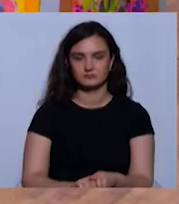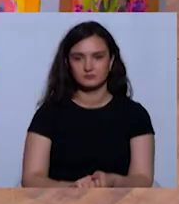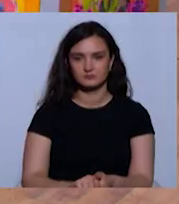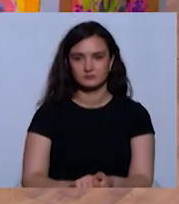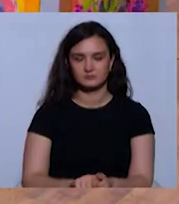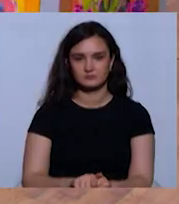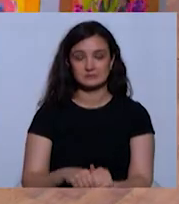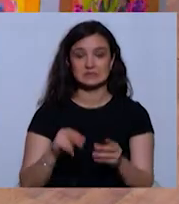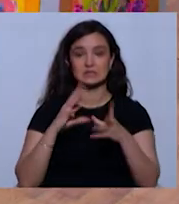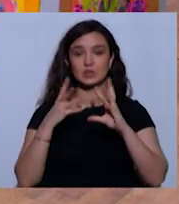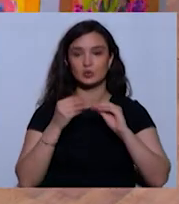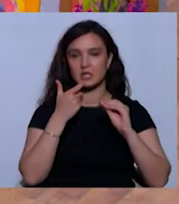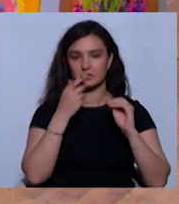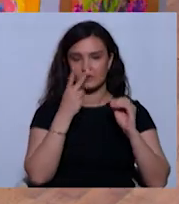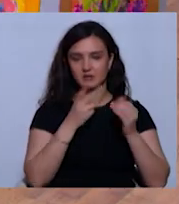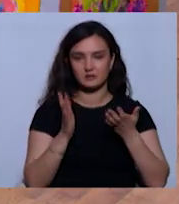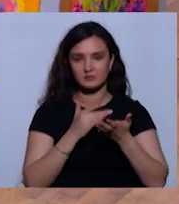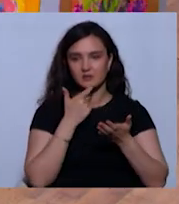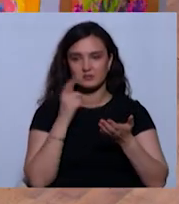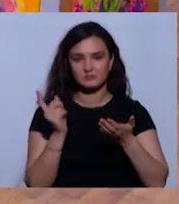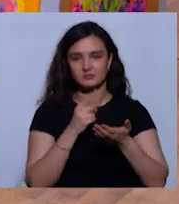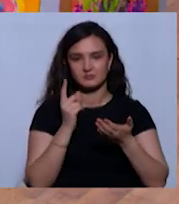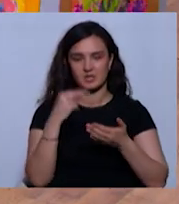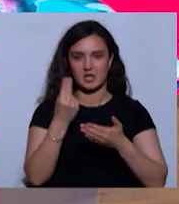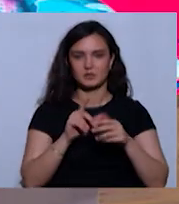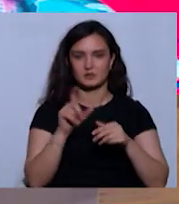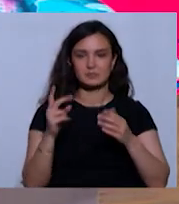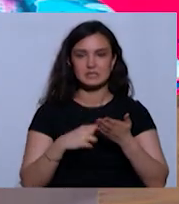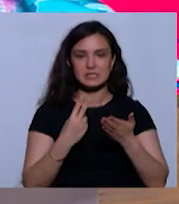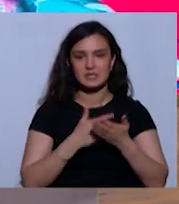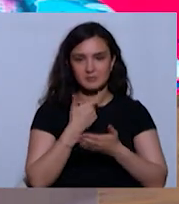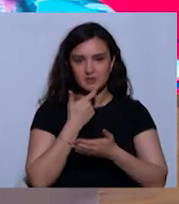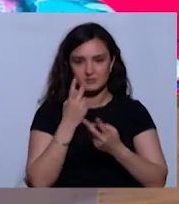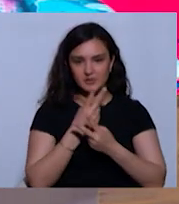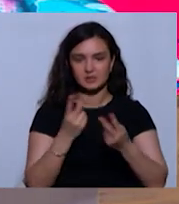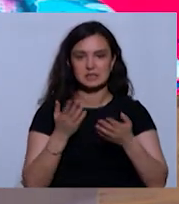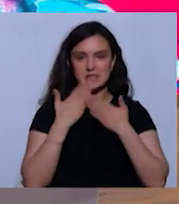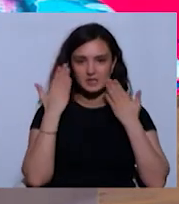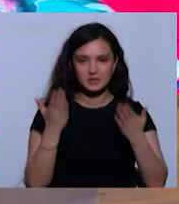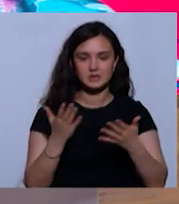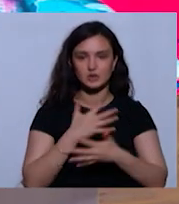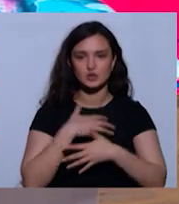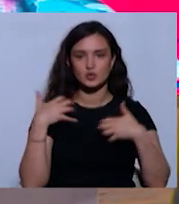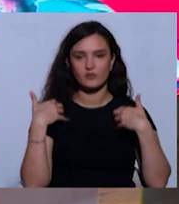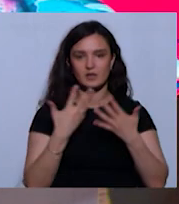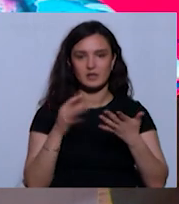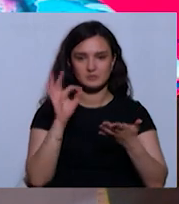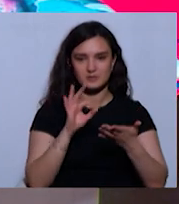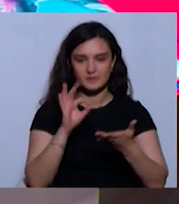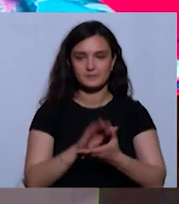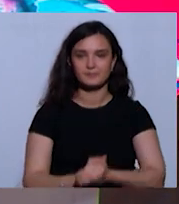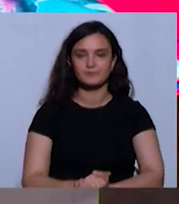საოცარი. საერთოდ ათვალიერეთ მხატვრები, წიგნები ათვალიერეთ, წაიკითხეთ ცხოველებზე.